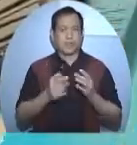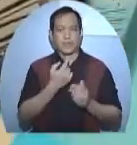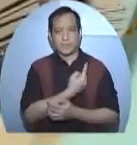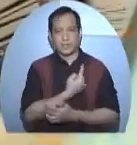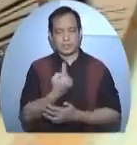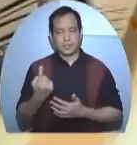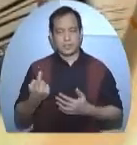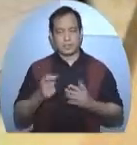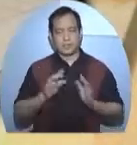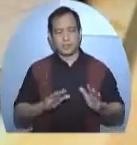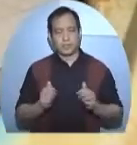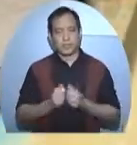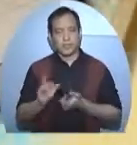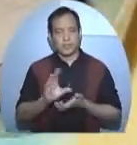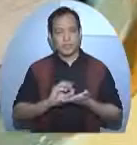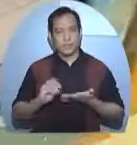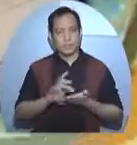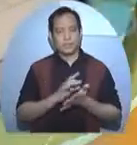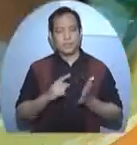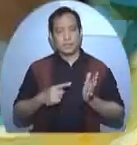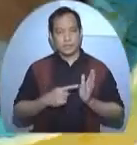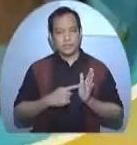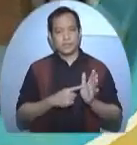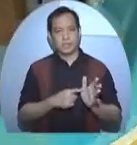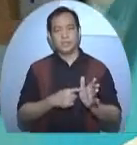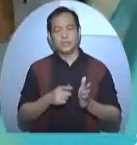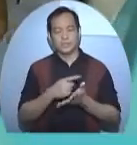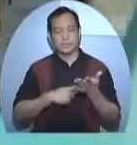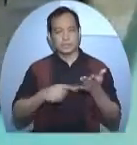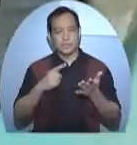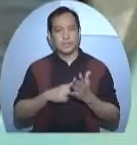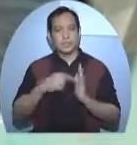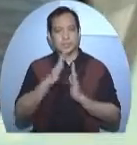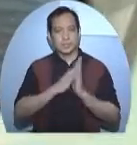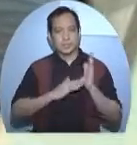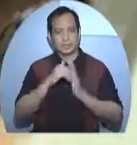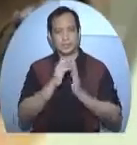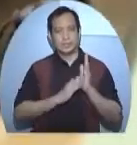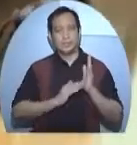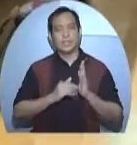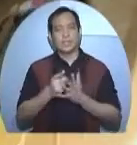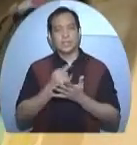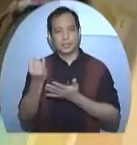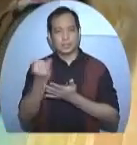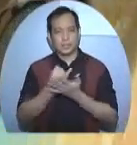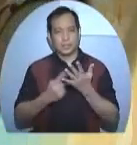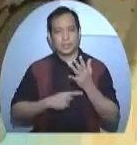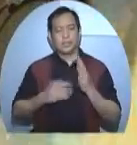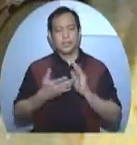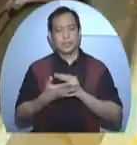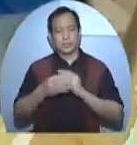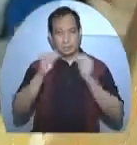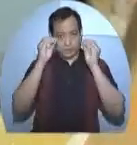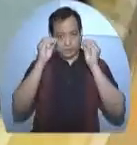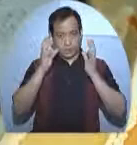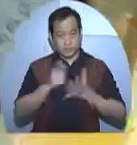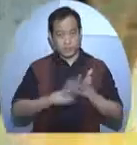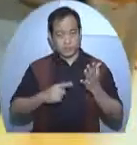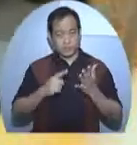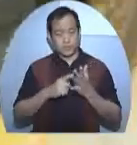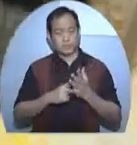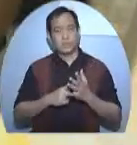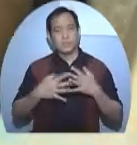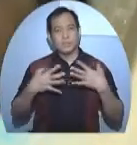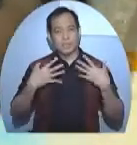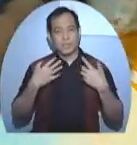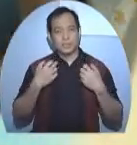Bawat isa sa mga Batang K ay nagpakita ng kanilang husay sa pagguhit at pagpipinta. Para sa mga guro, ito